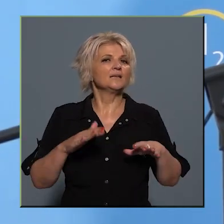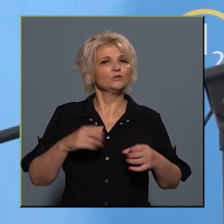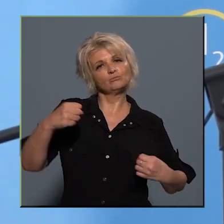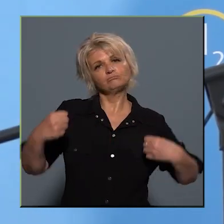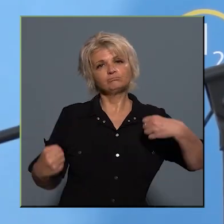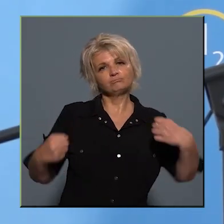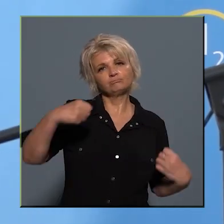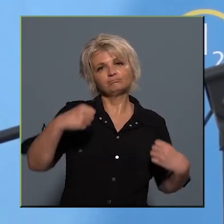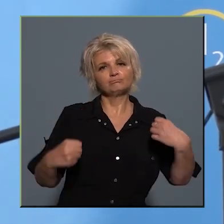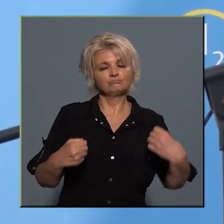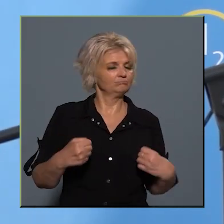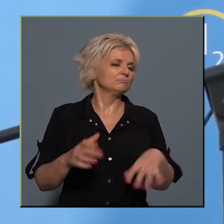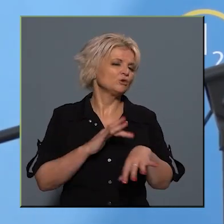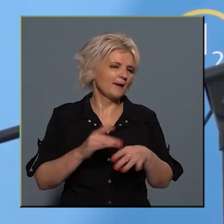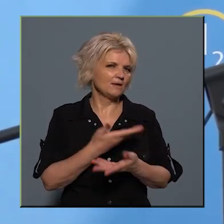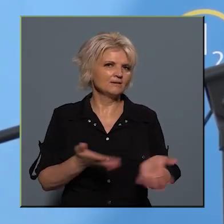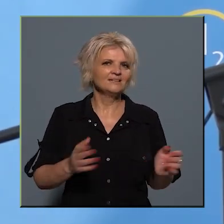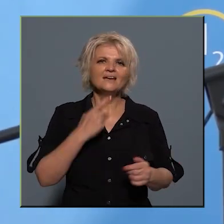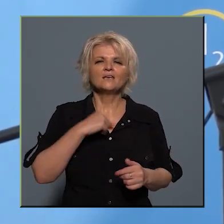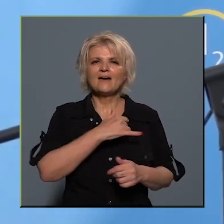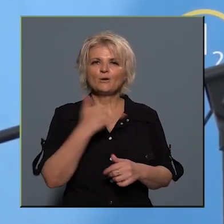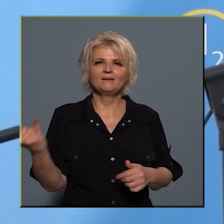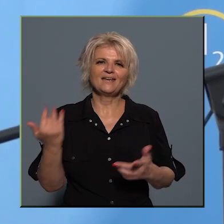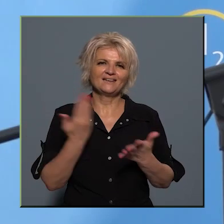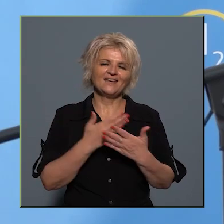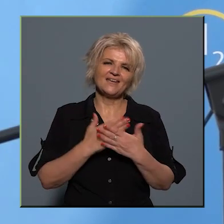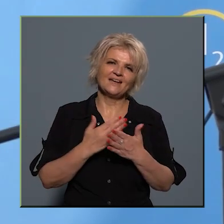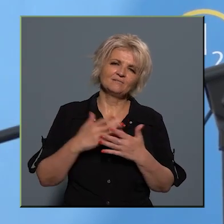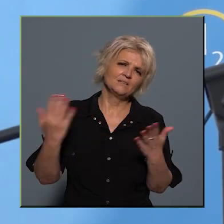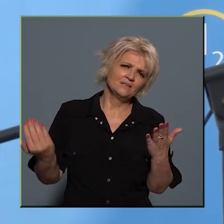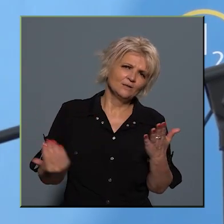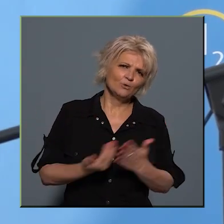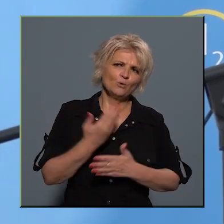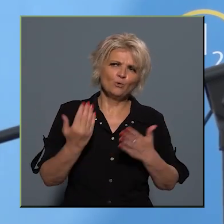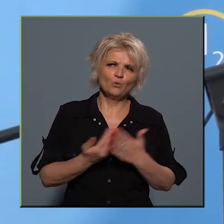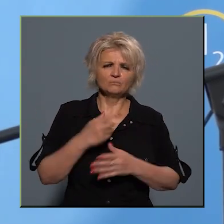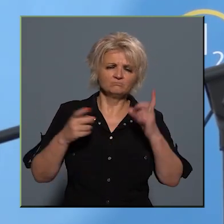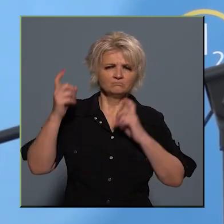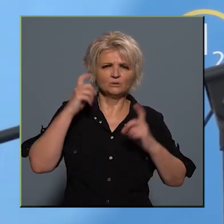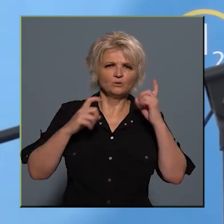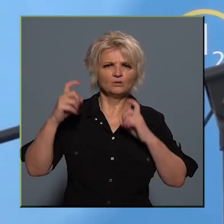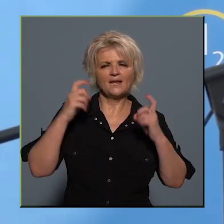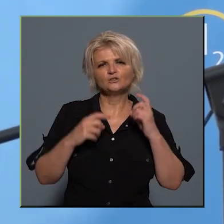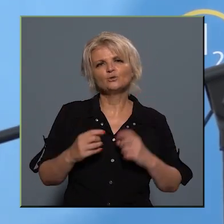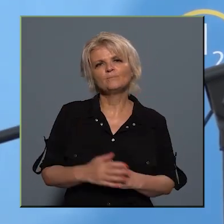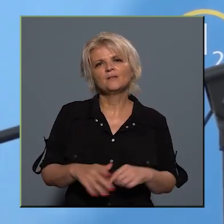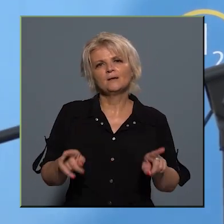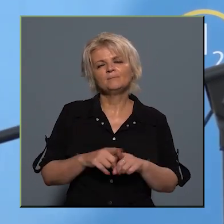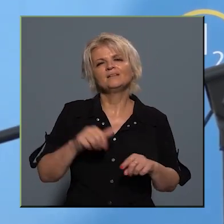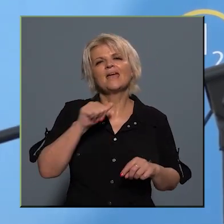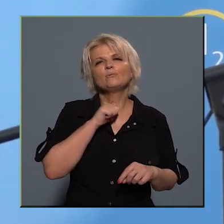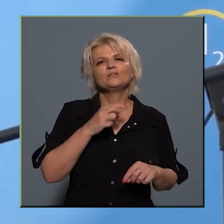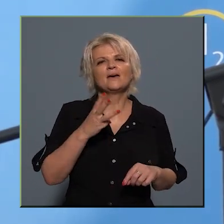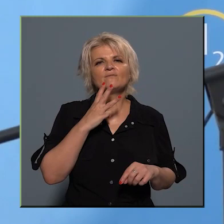működik. És hát kívánom mindenkinek, hogy legyen annyira úttörő és pionír és gondolkodó, mint a Gebrüder